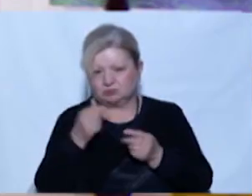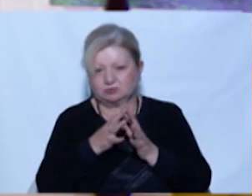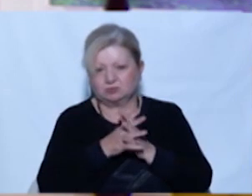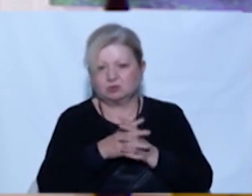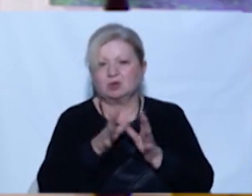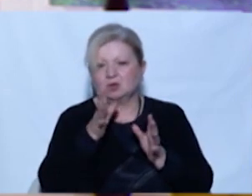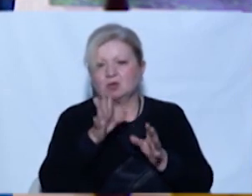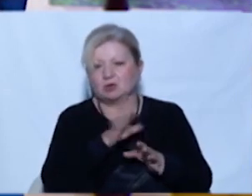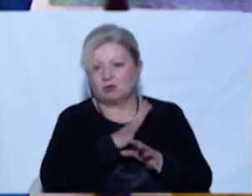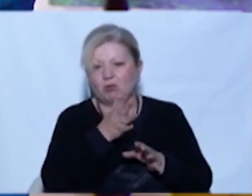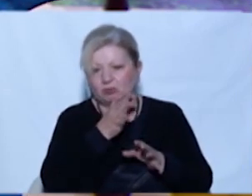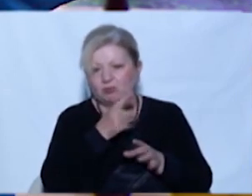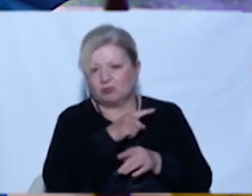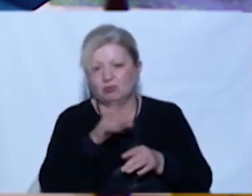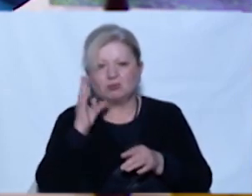იყო დრო, როდესაც